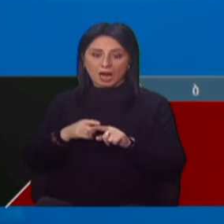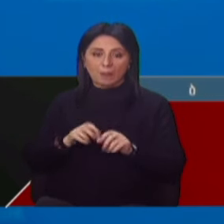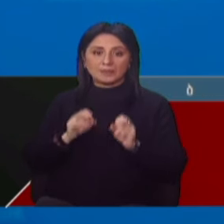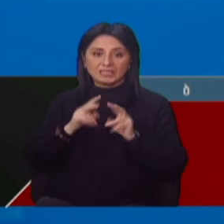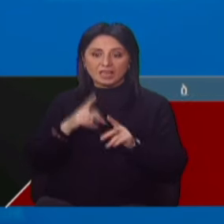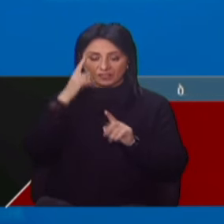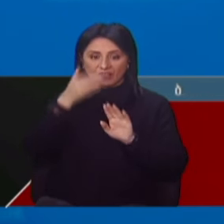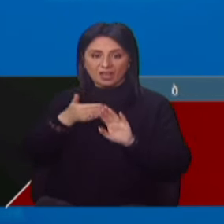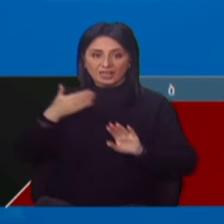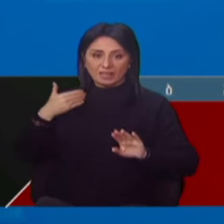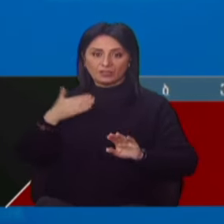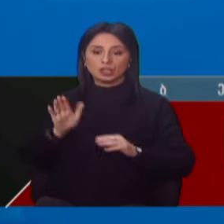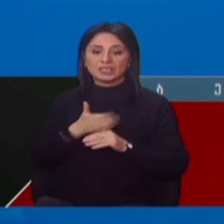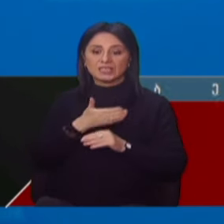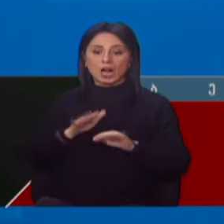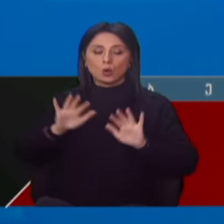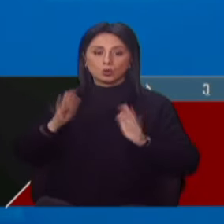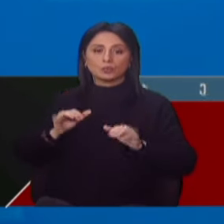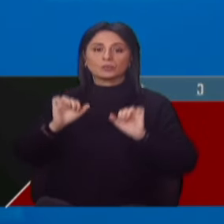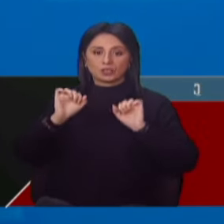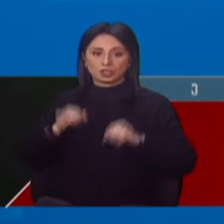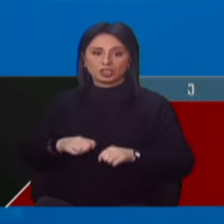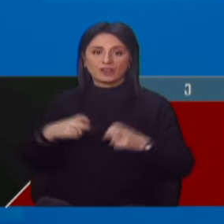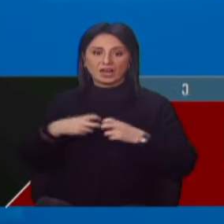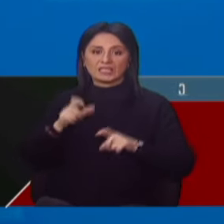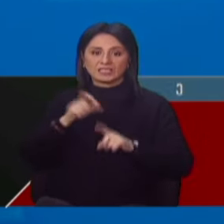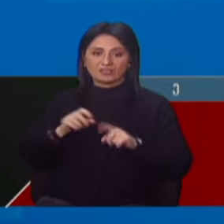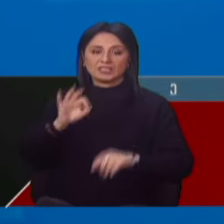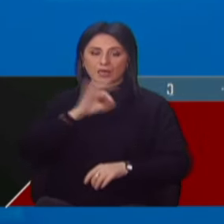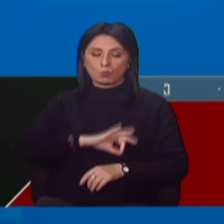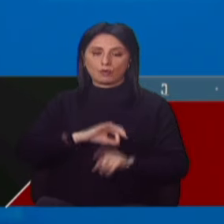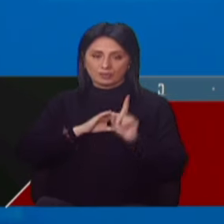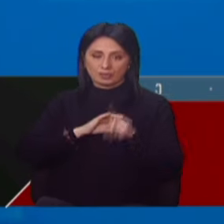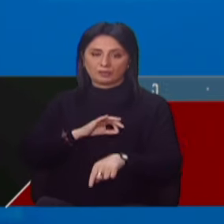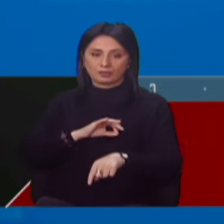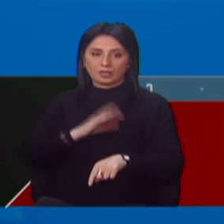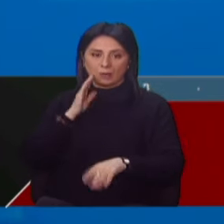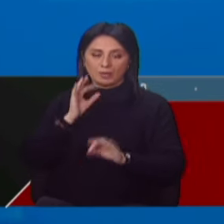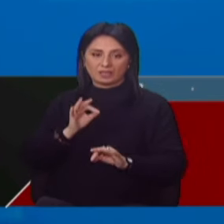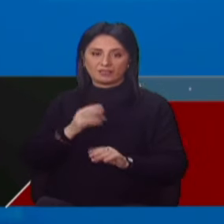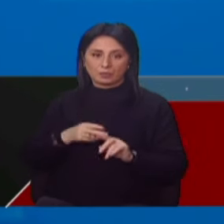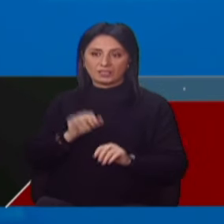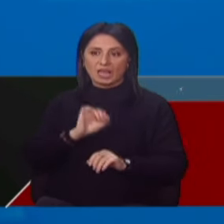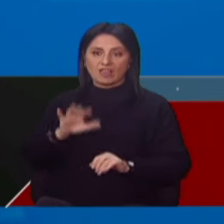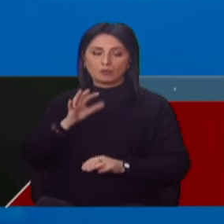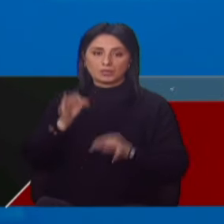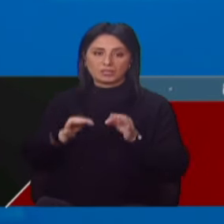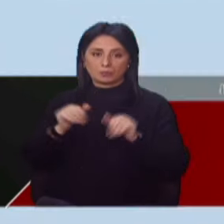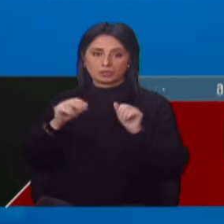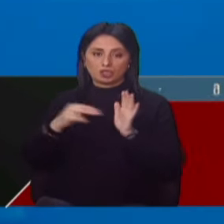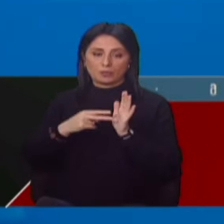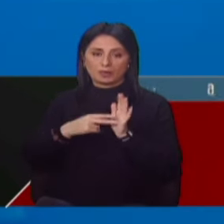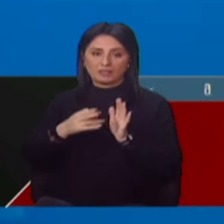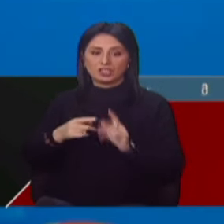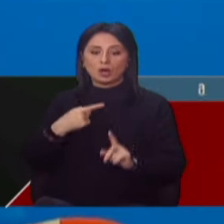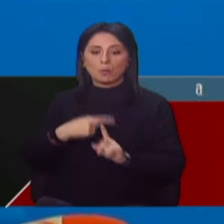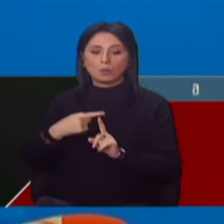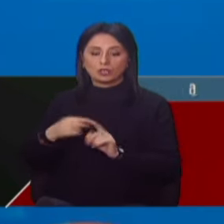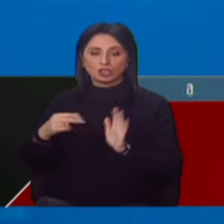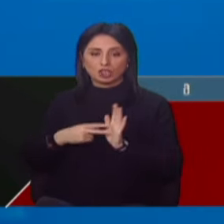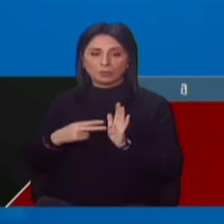საფრთხის აცარიდებლად ცალკეულ შემთხვევებში შესაძლოა რეზინის წყვების გამოყენებაც კი იყოს გამართლებული. ეს არის ევროპული სასამართლოს შეფასება. პოზიტიურად